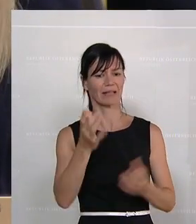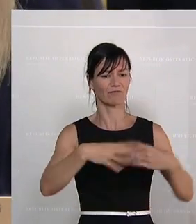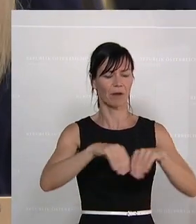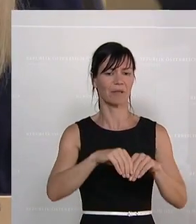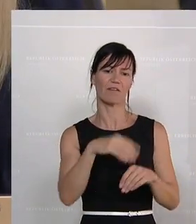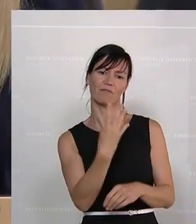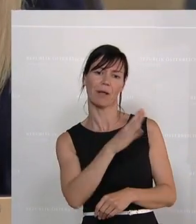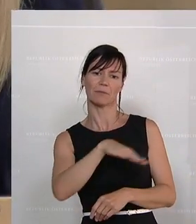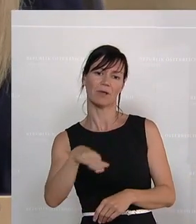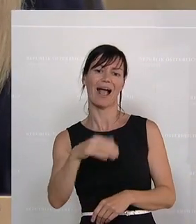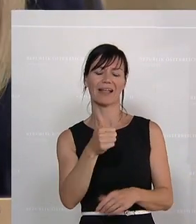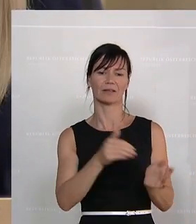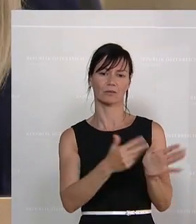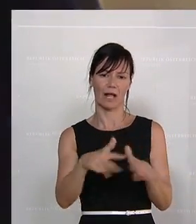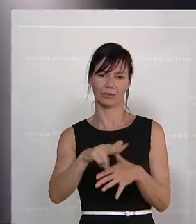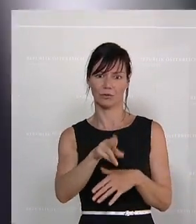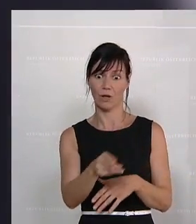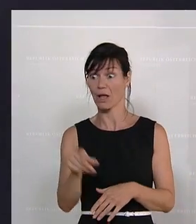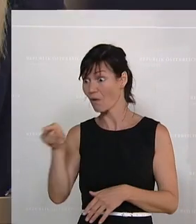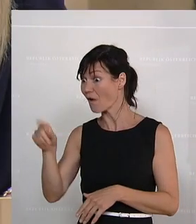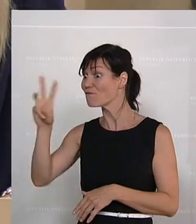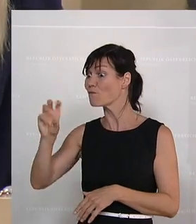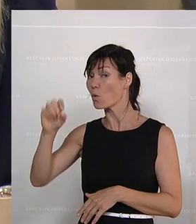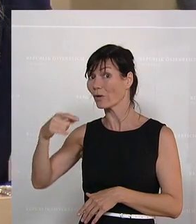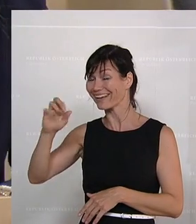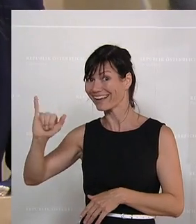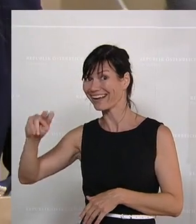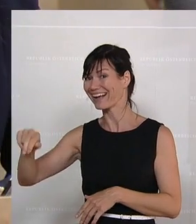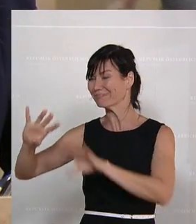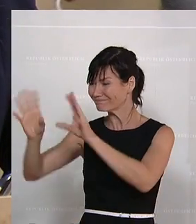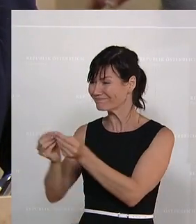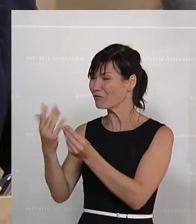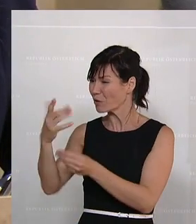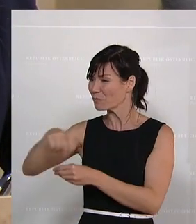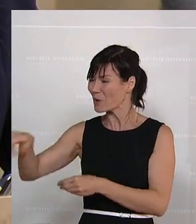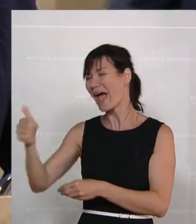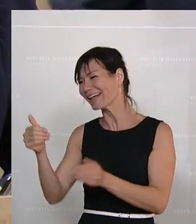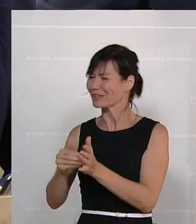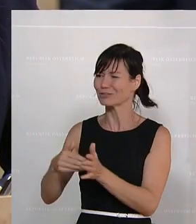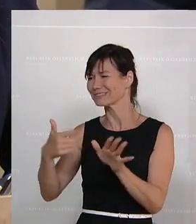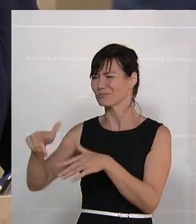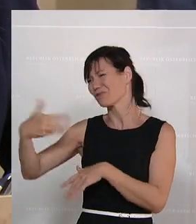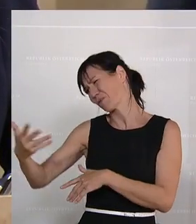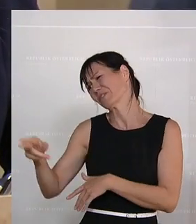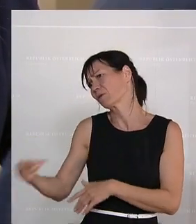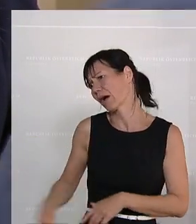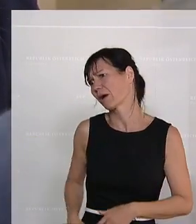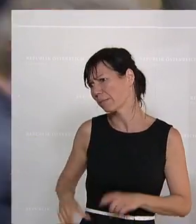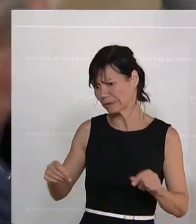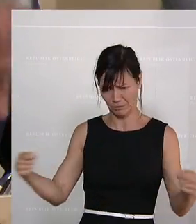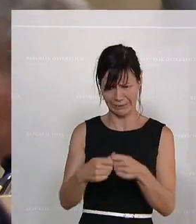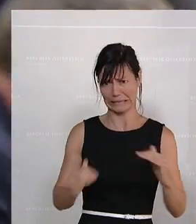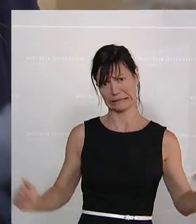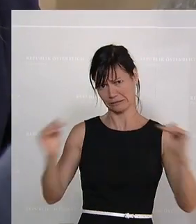und für die familie wigger die fünfköpfige ist seit 1750 so treffsicher ist das dann